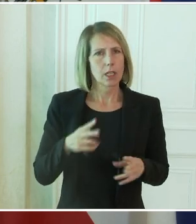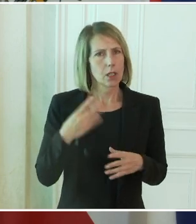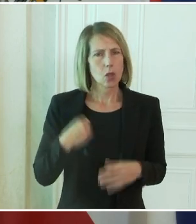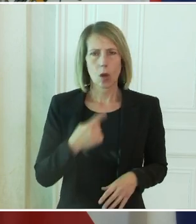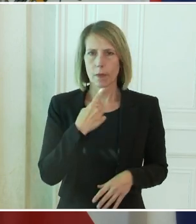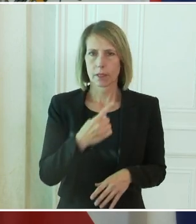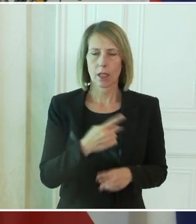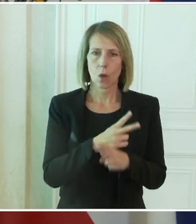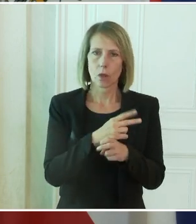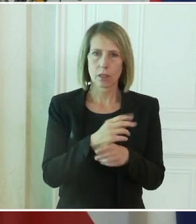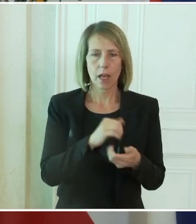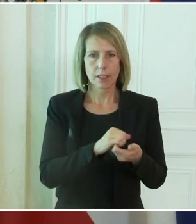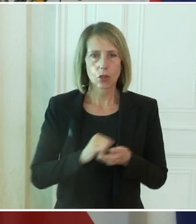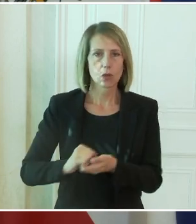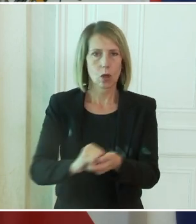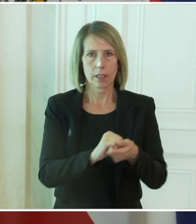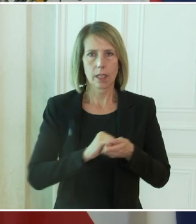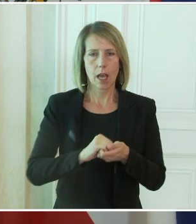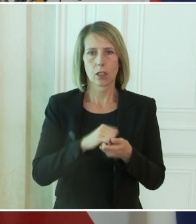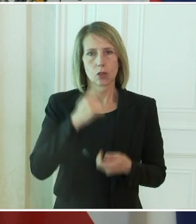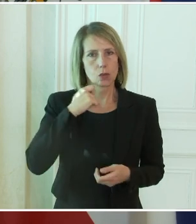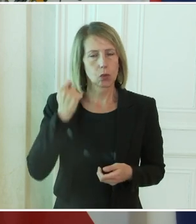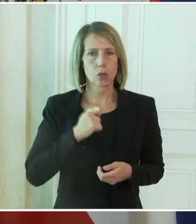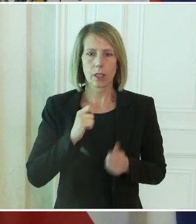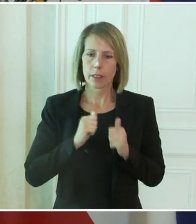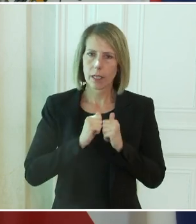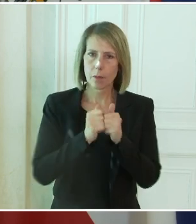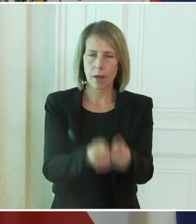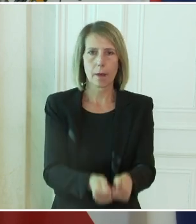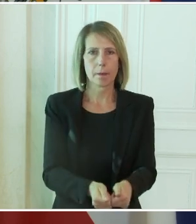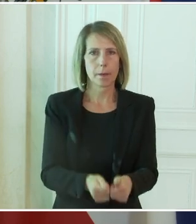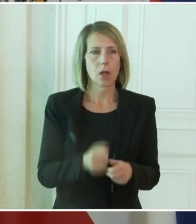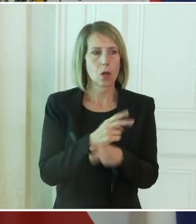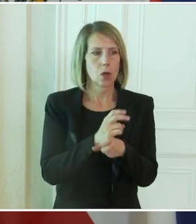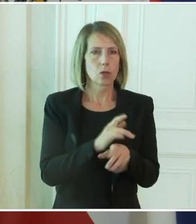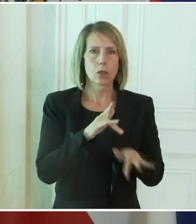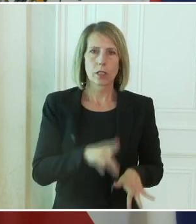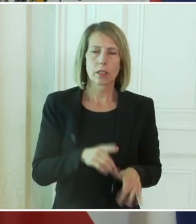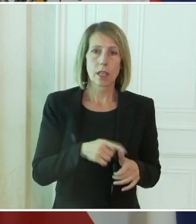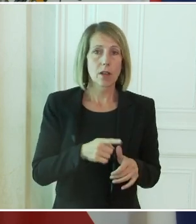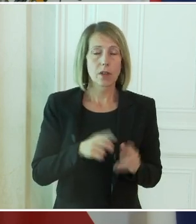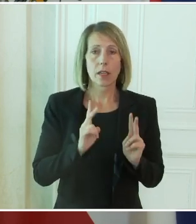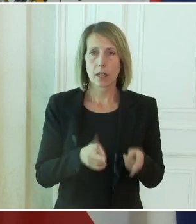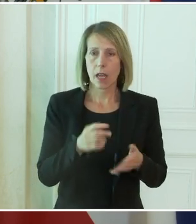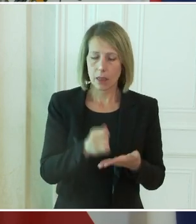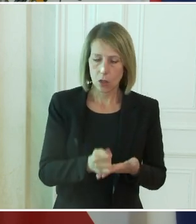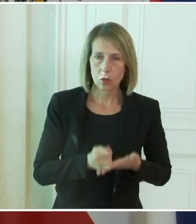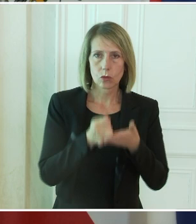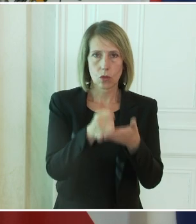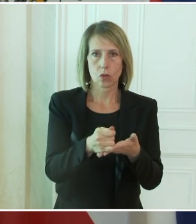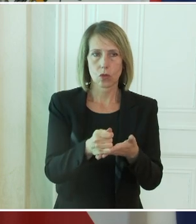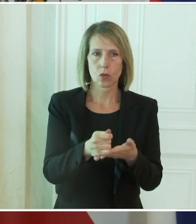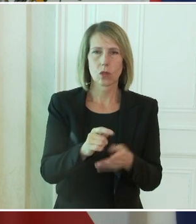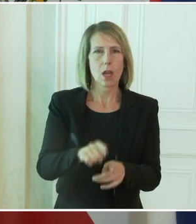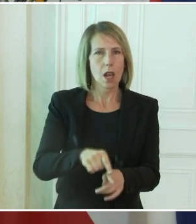Österreich steht solidarisch an der Seite der Ukraine. Österreich steht bereit, wenn es darum geht, zu unterstützen, auf einem langen,